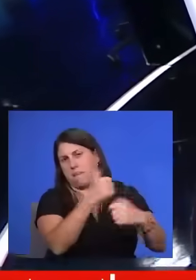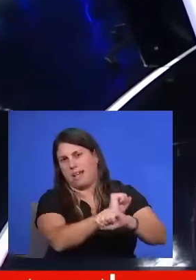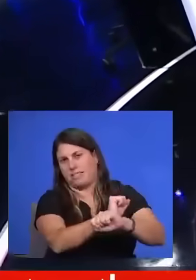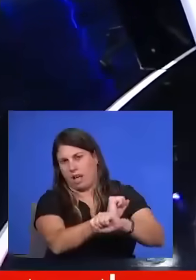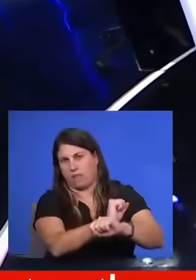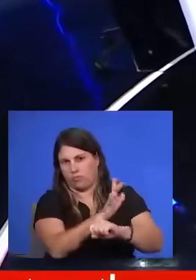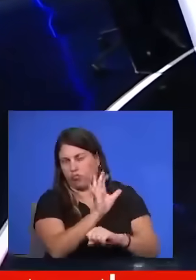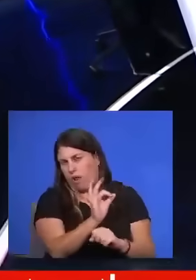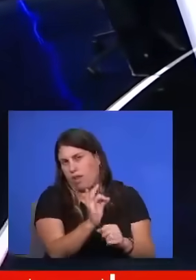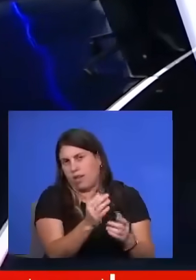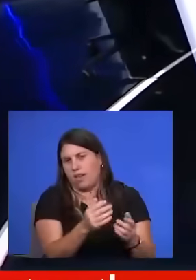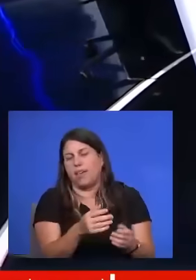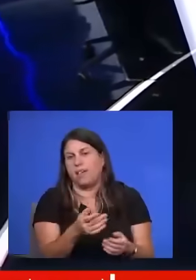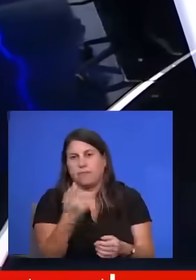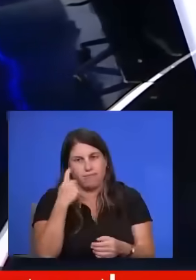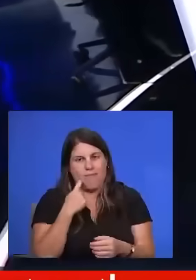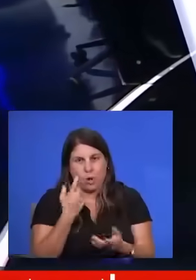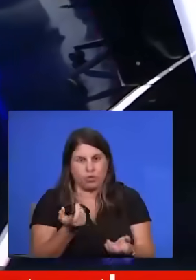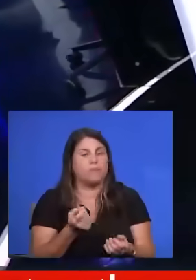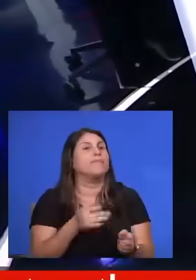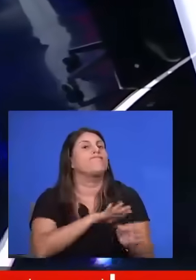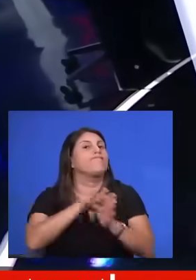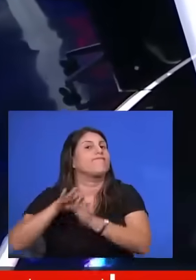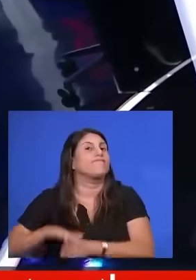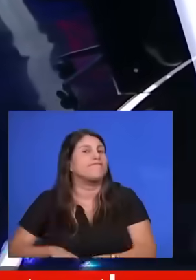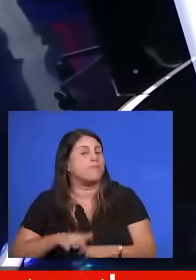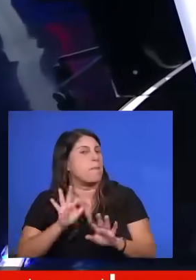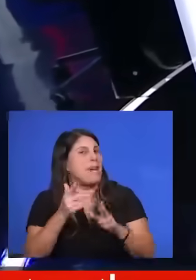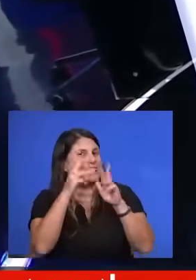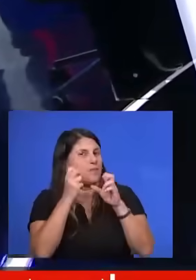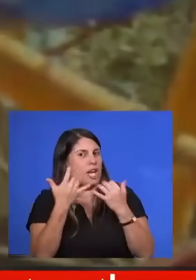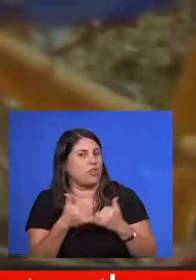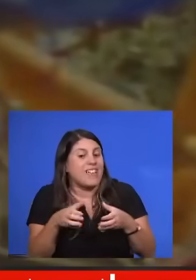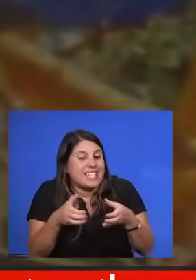גילי כהן, חוזרים אלייך עם מה שצפוי בקבינט עכשיו. כן, בעצם אחרי אותה